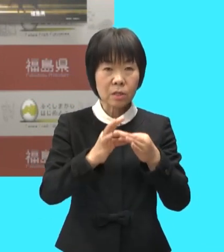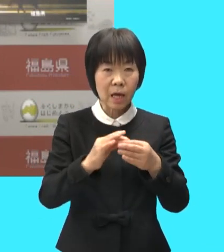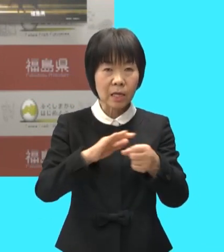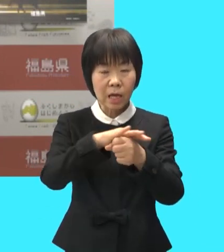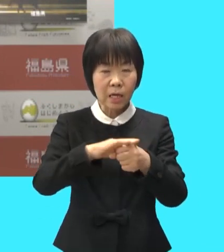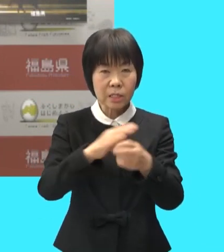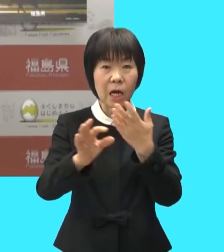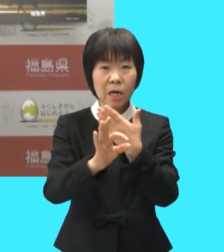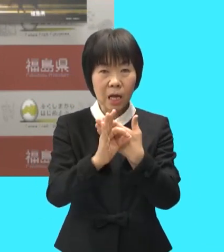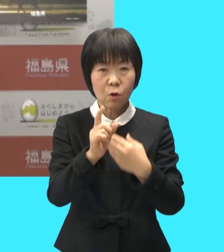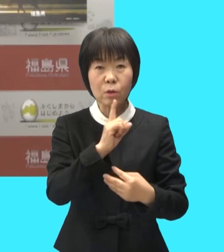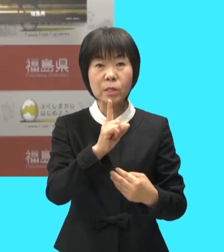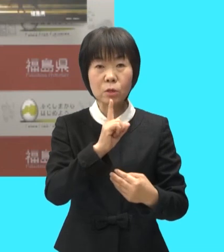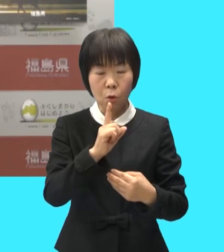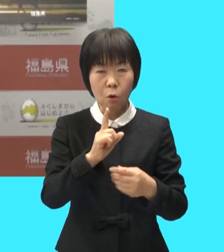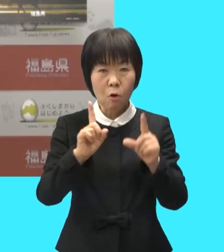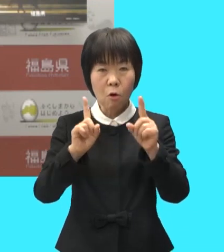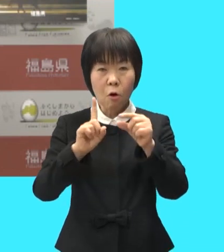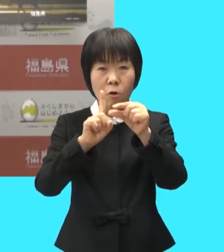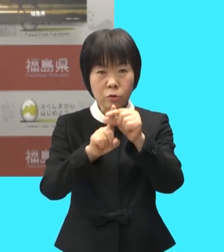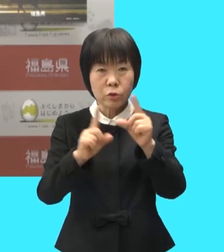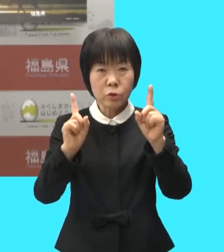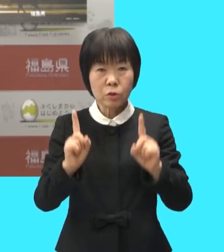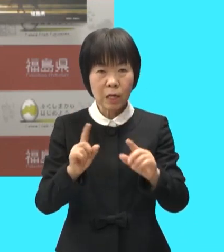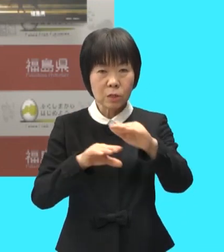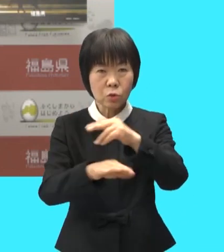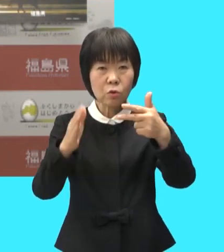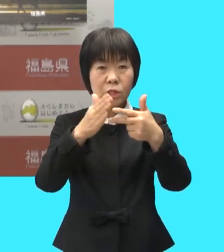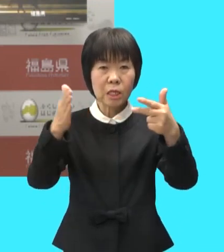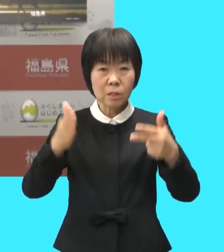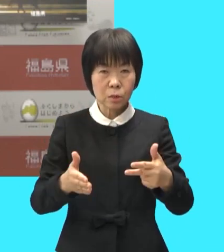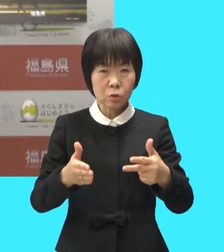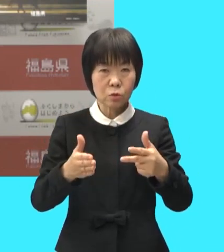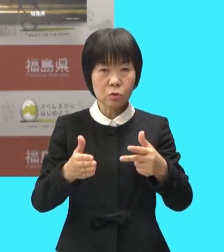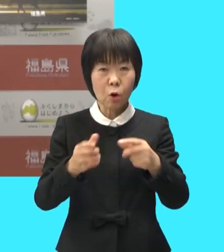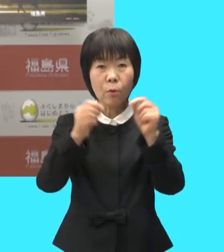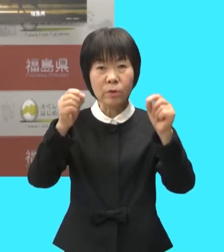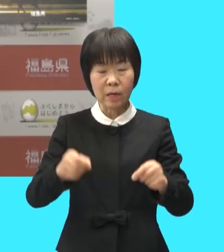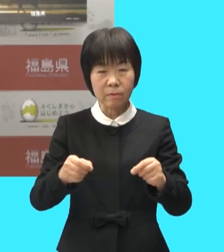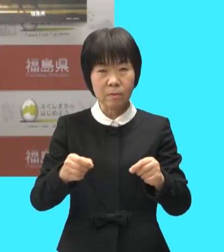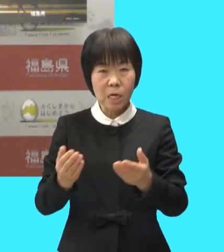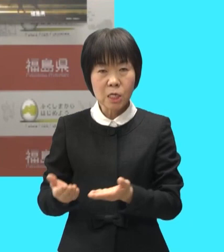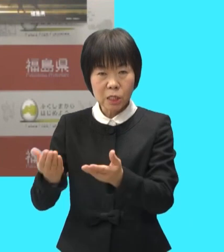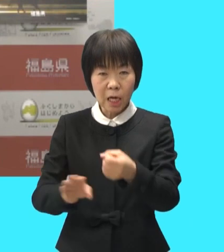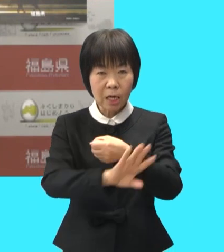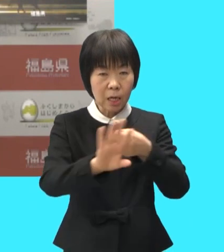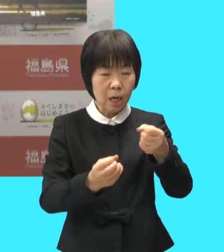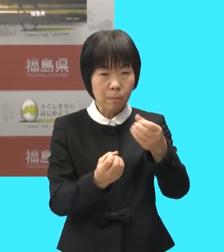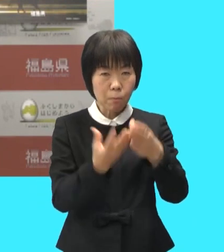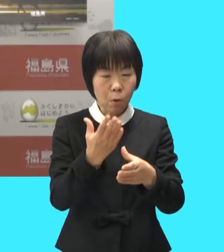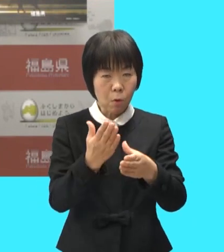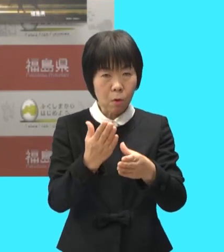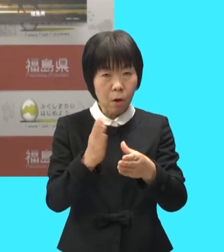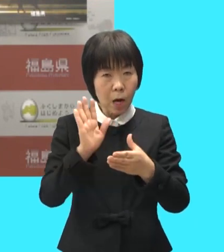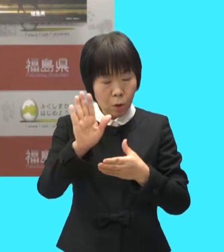事な事例を取り上げますと、中間貯蔵施設の問題があります。震災原発事故直後は